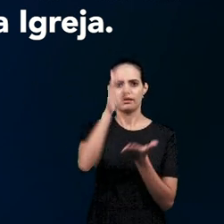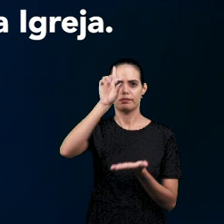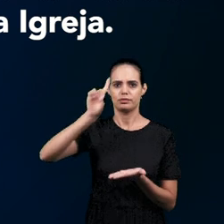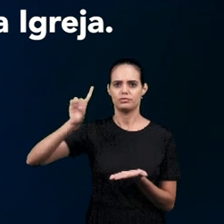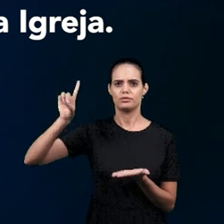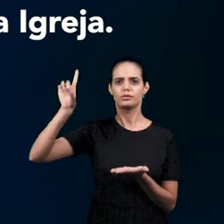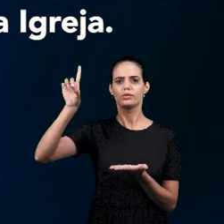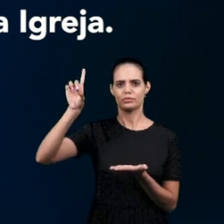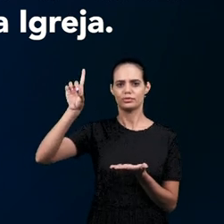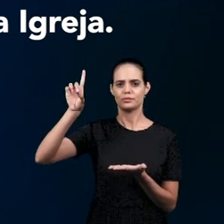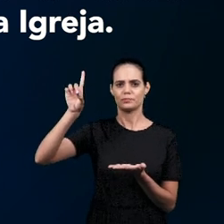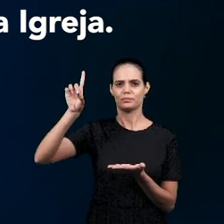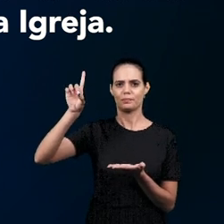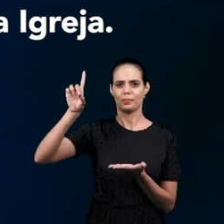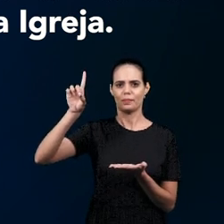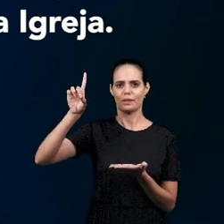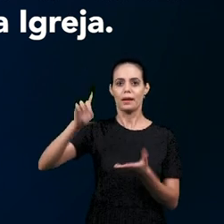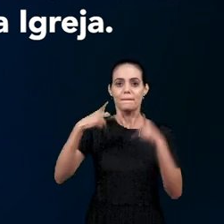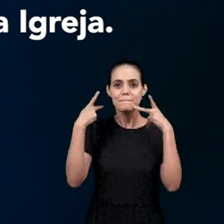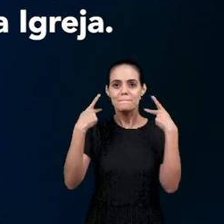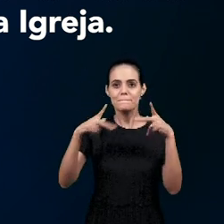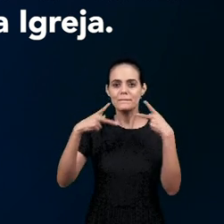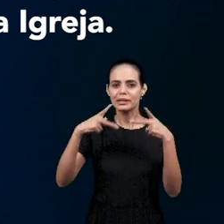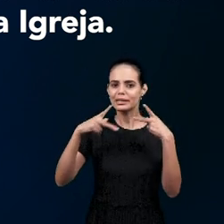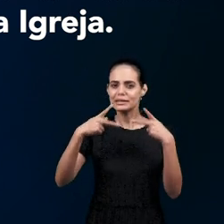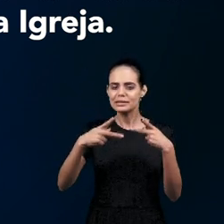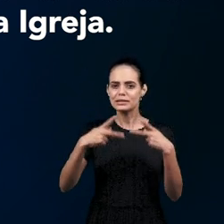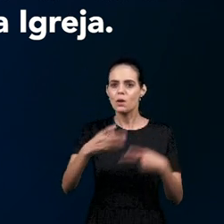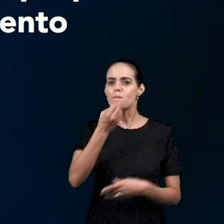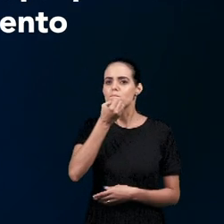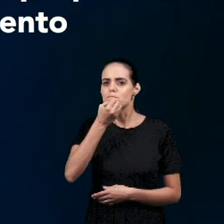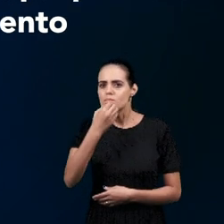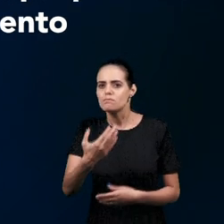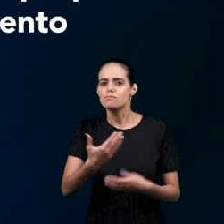chitekula ekolelo lyonembele